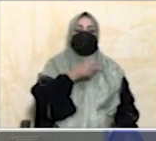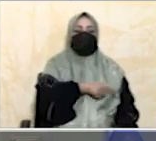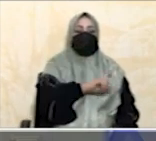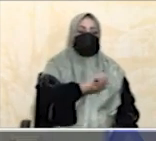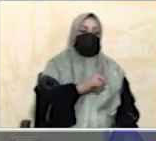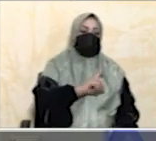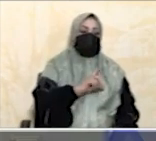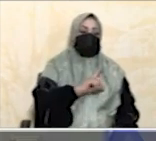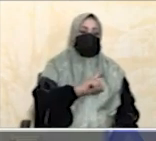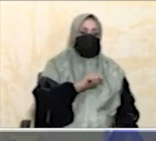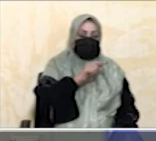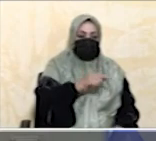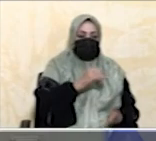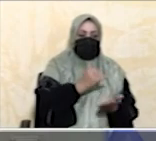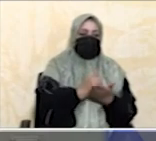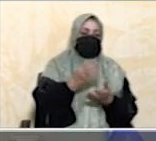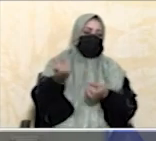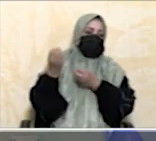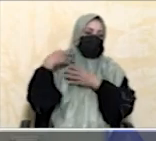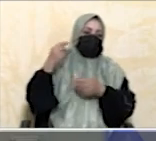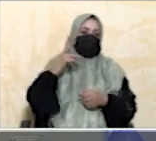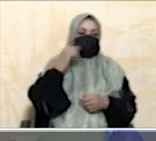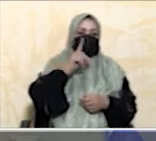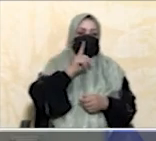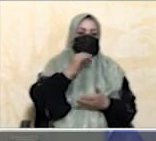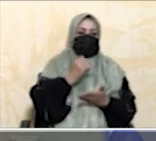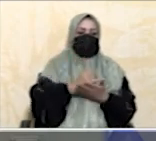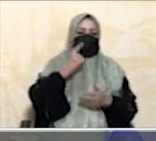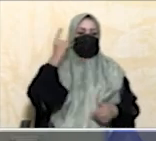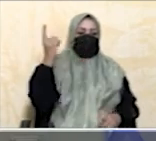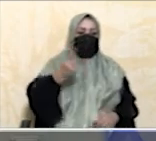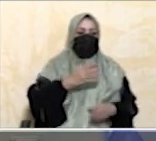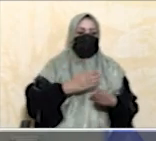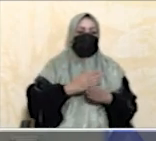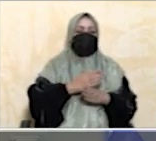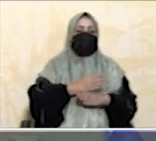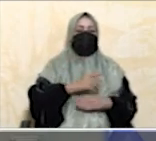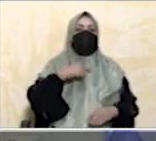الأضحية، وأجرها عظيم كما ورد في الحديث عن النبي صلى الله عليه وسلم.